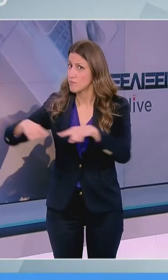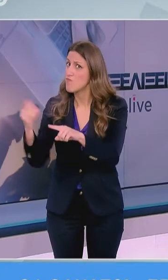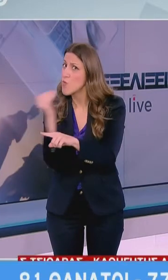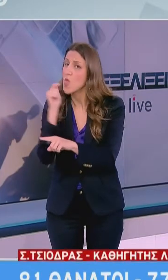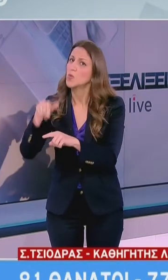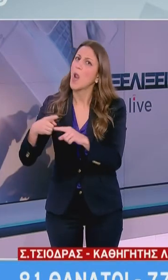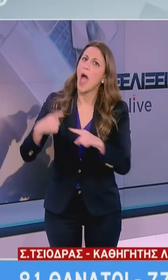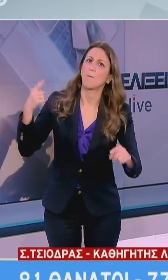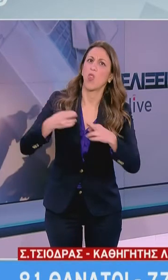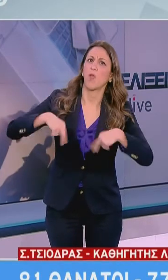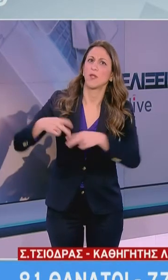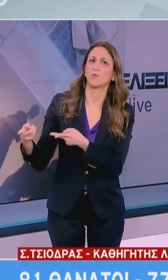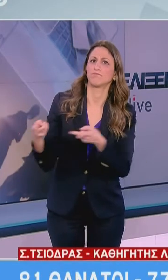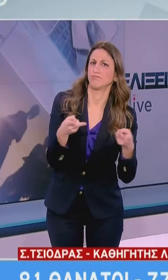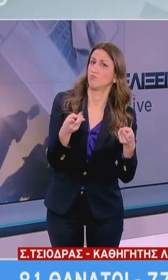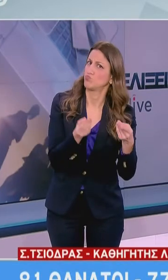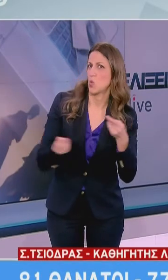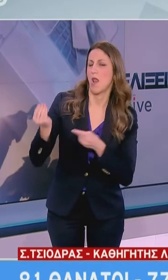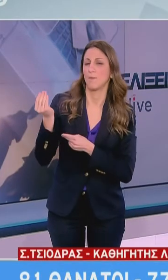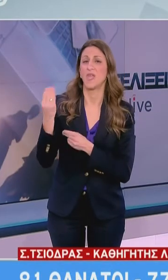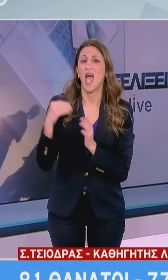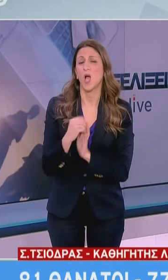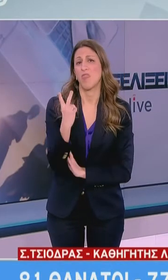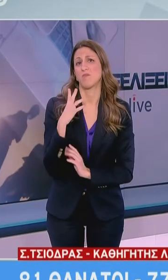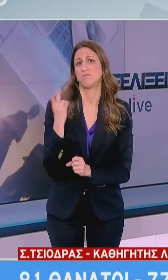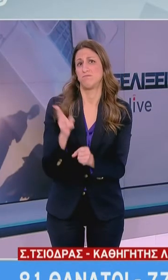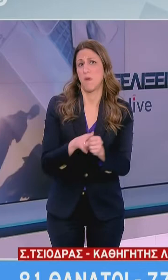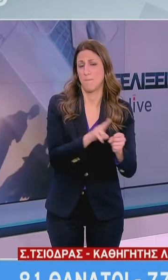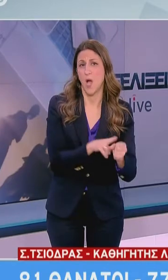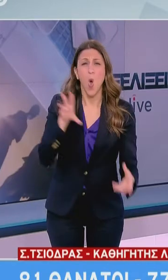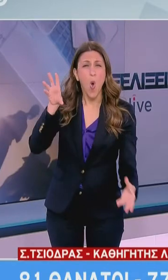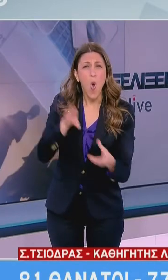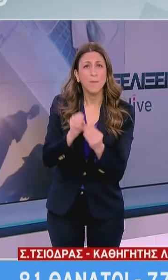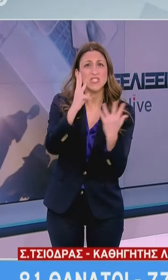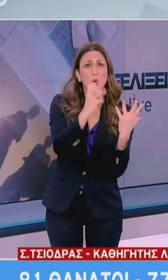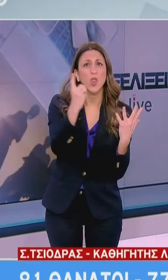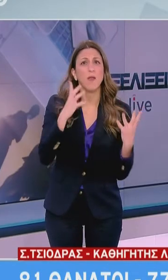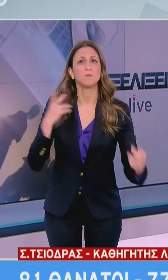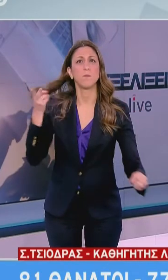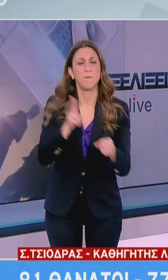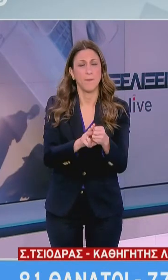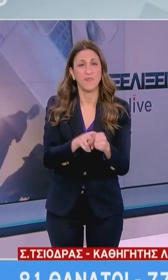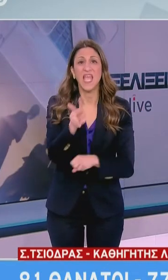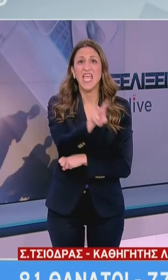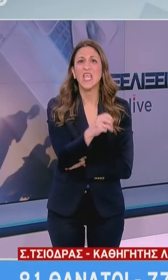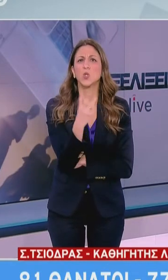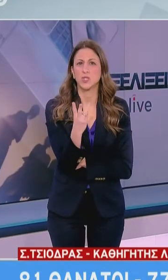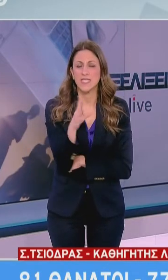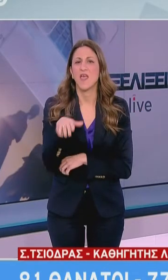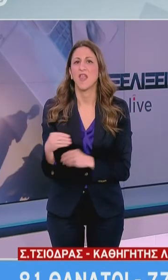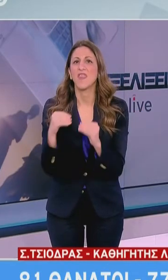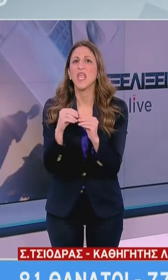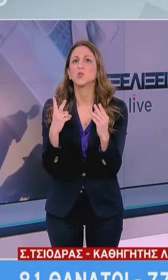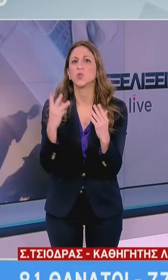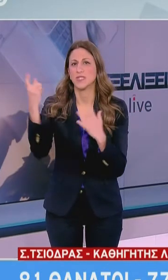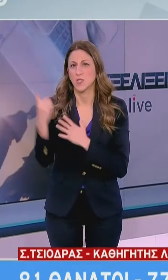Τέλος, έχουμε 2 ακόμα καταγεγραμμένους θανάτους και 81 θανάτους συνολικά στη χώρα. 23, δηλαδή το 28%